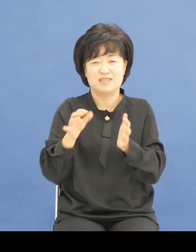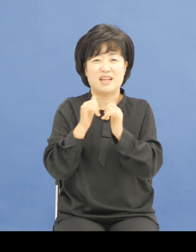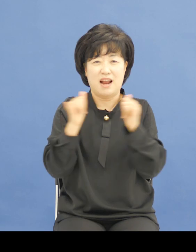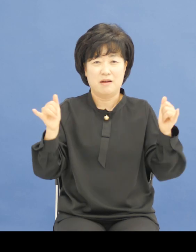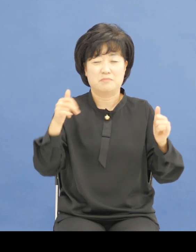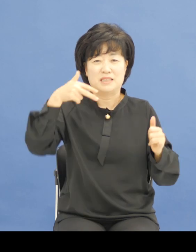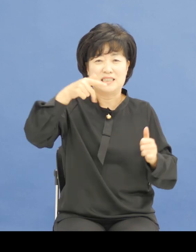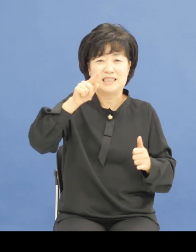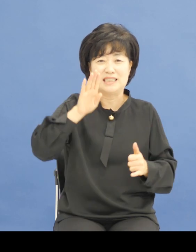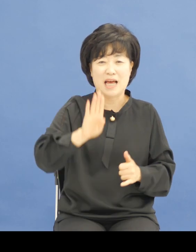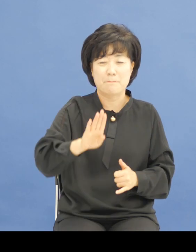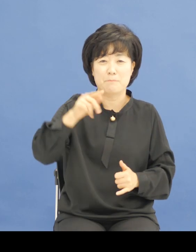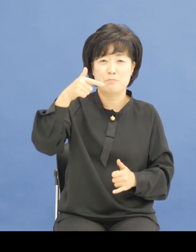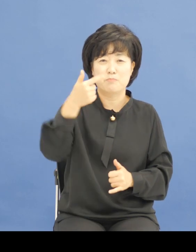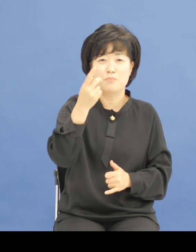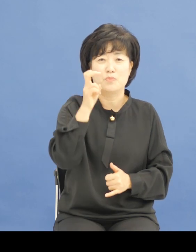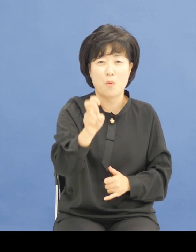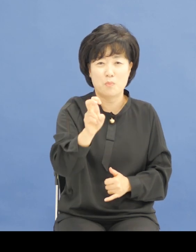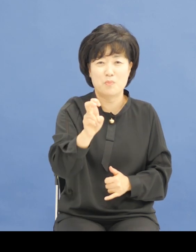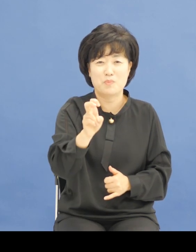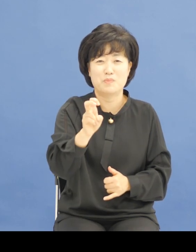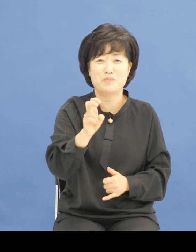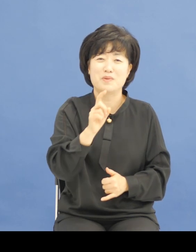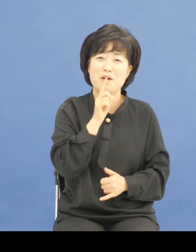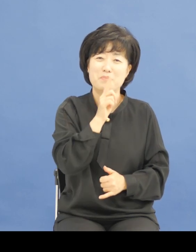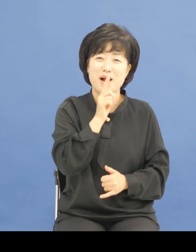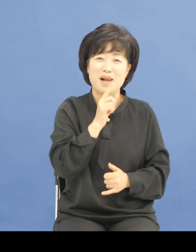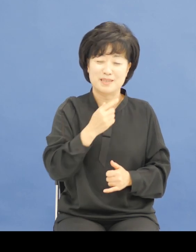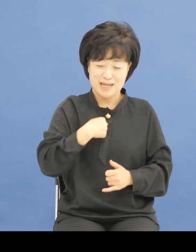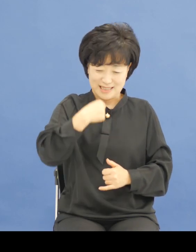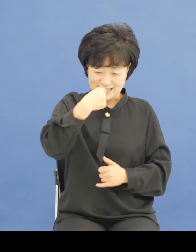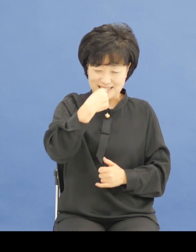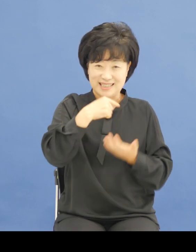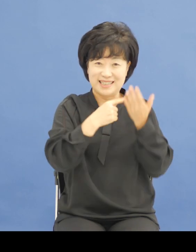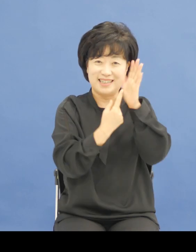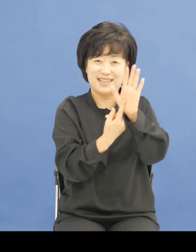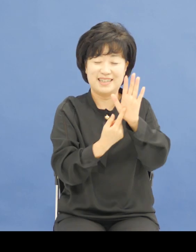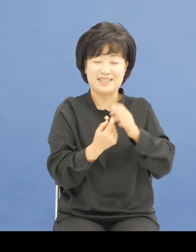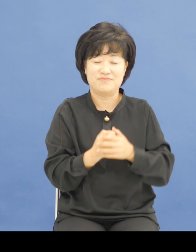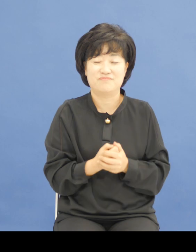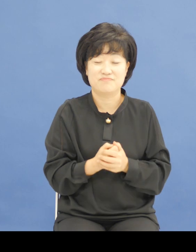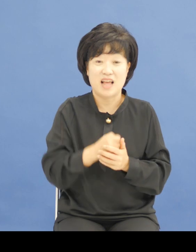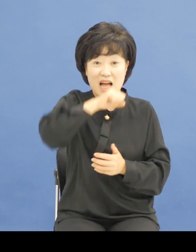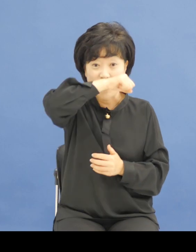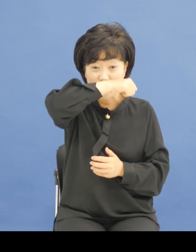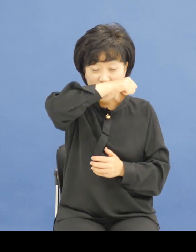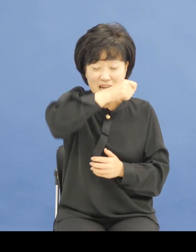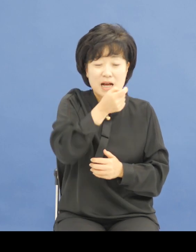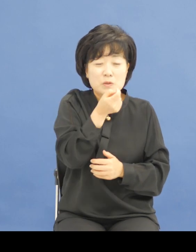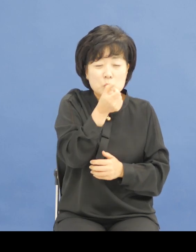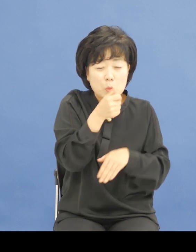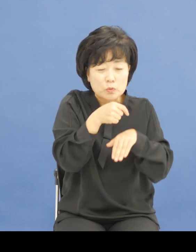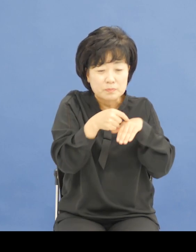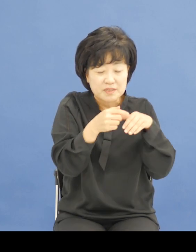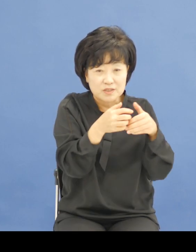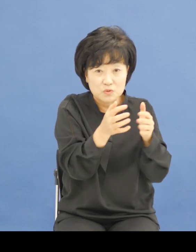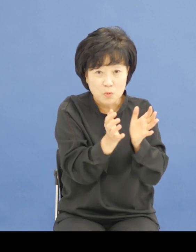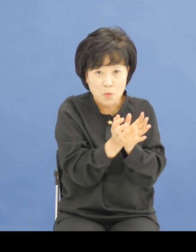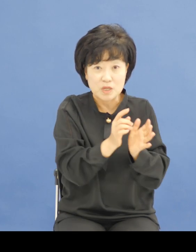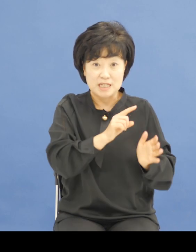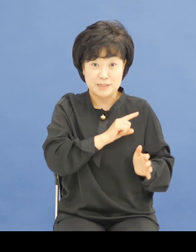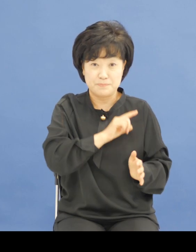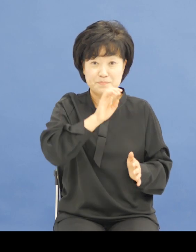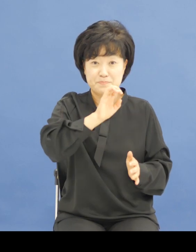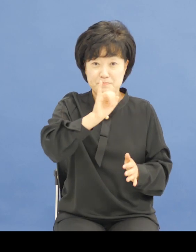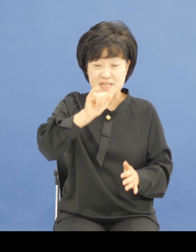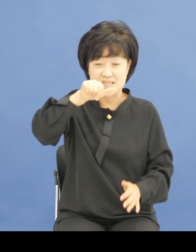네. 아, 어떤 분일지 너무 궁금합니다. 네, 아프리카 소수민족이죠. 피그미족을 섬기고 계신 최간신 선교사님을 모시겠습니다.